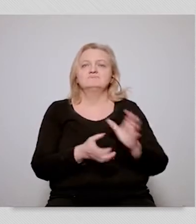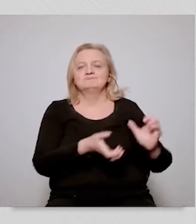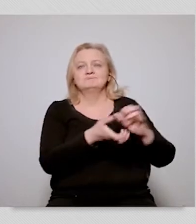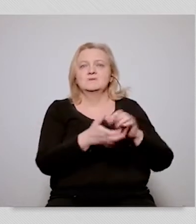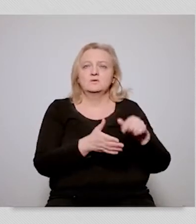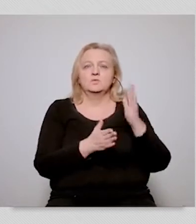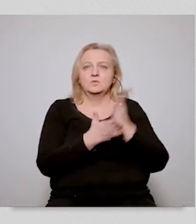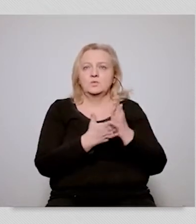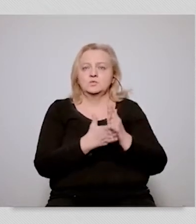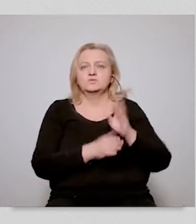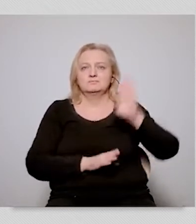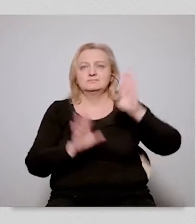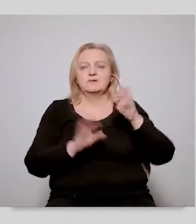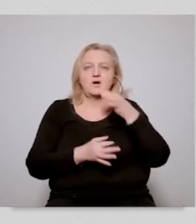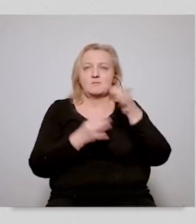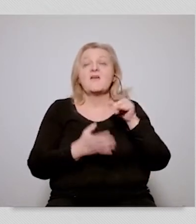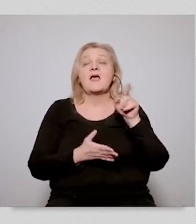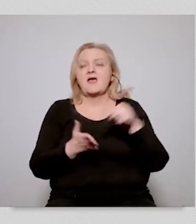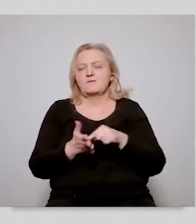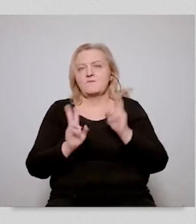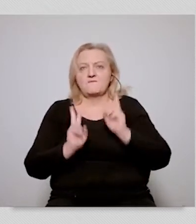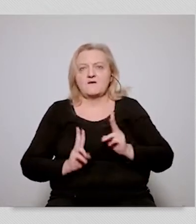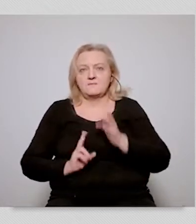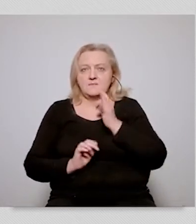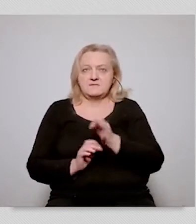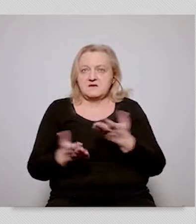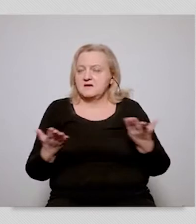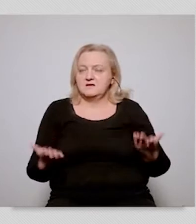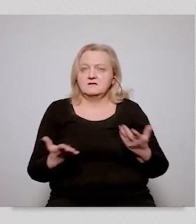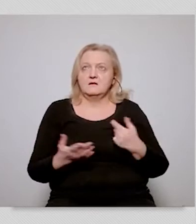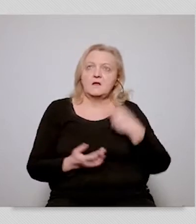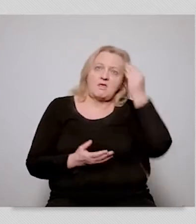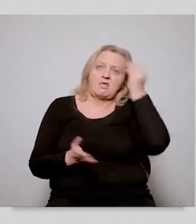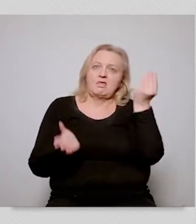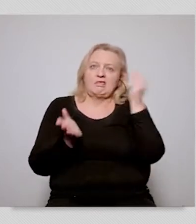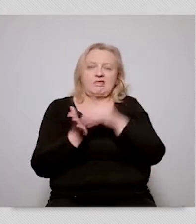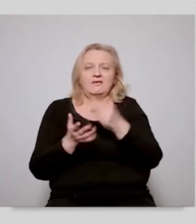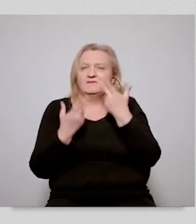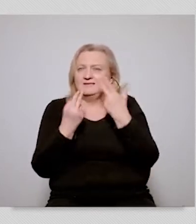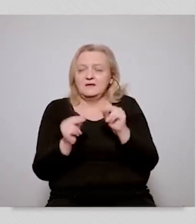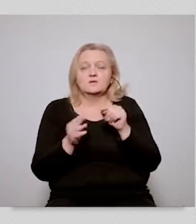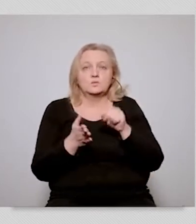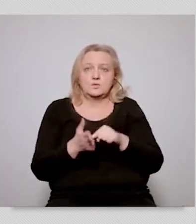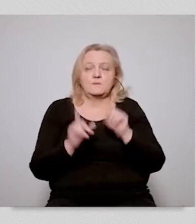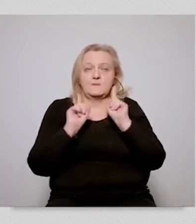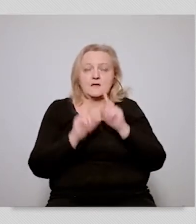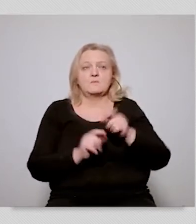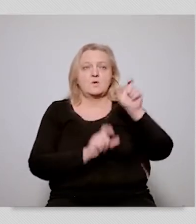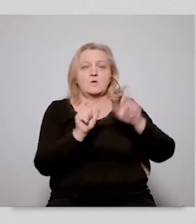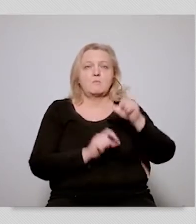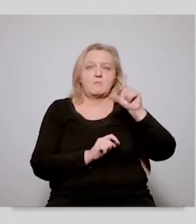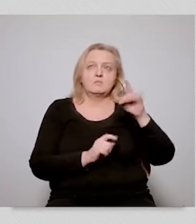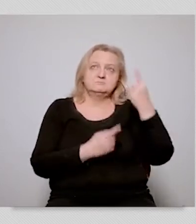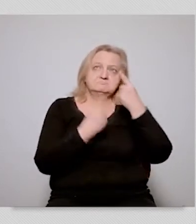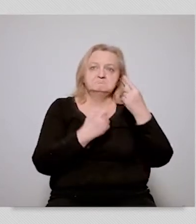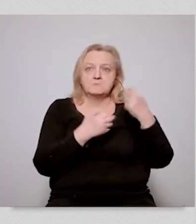już podnosi, ale to są realne pytania, to nie jest wydumane tylko jakby przez populistów problem.